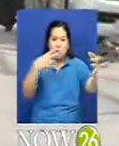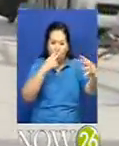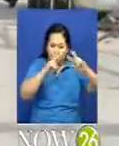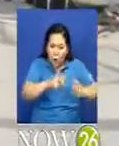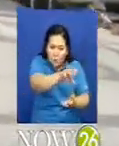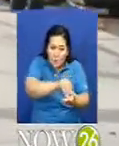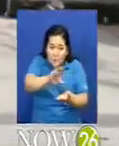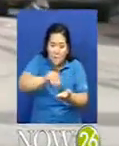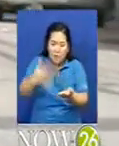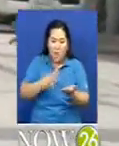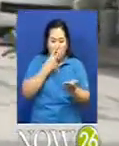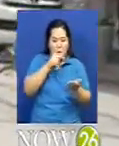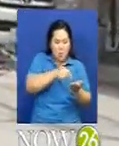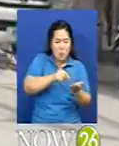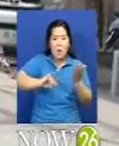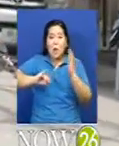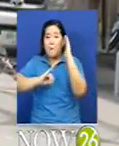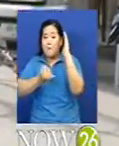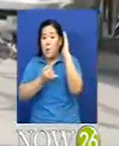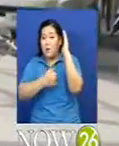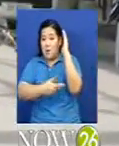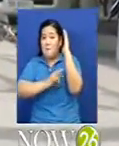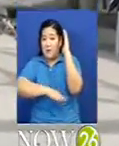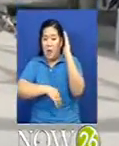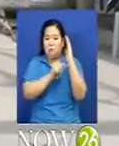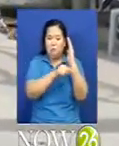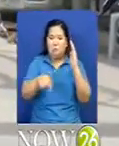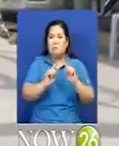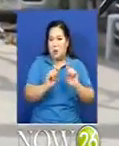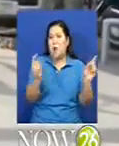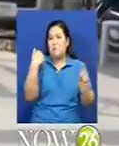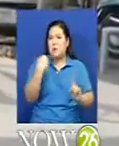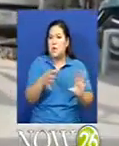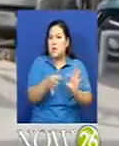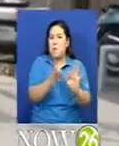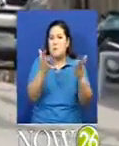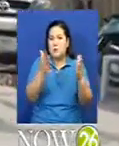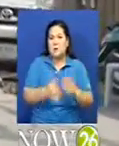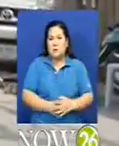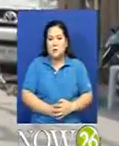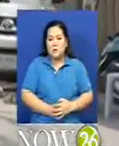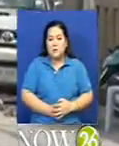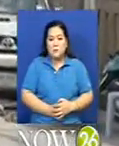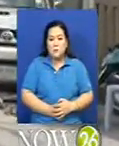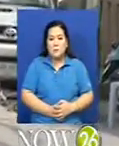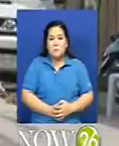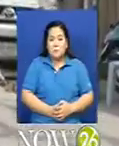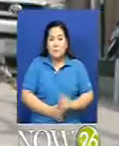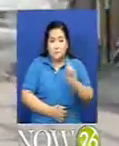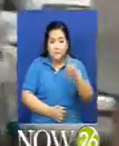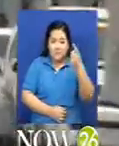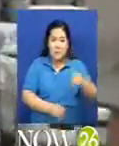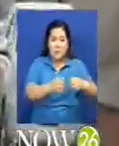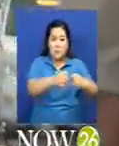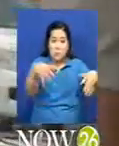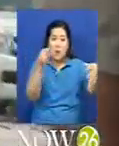มันก็อาจจะไม่ได้บ่งบอกอย่างชัดเจนว่าไปเกี่ยวข้องกับทาง3จังหวัดชายแดนเขา ครับคือเขาไปดูตรงระเบิดที่จุดชน